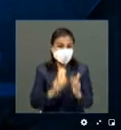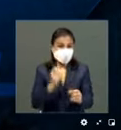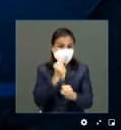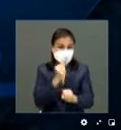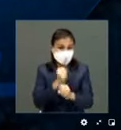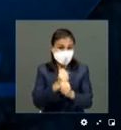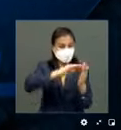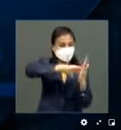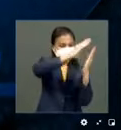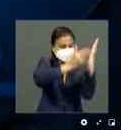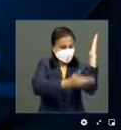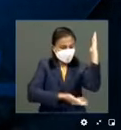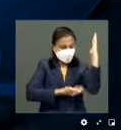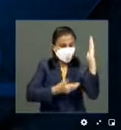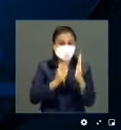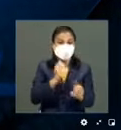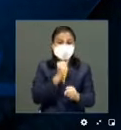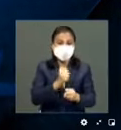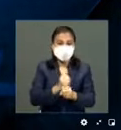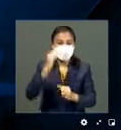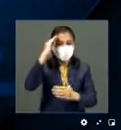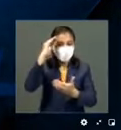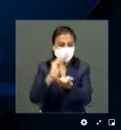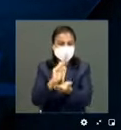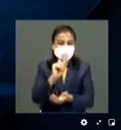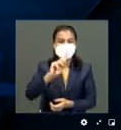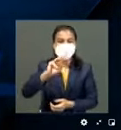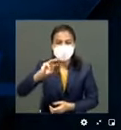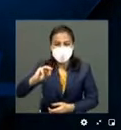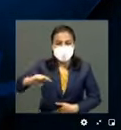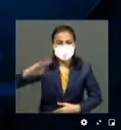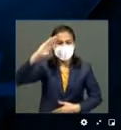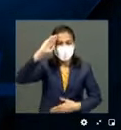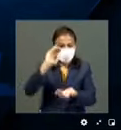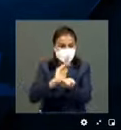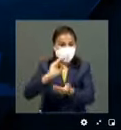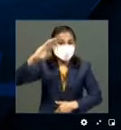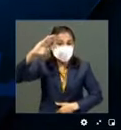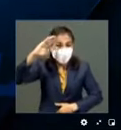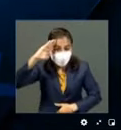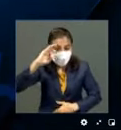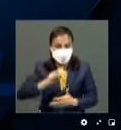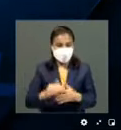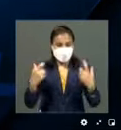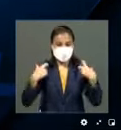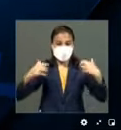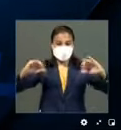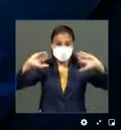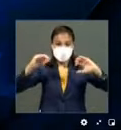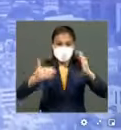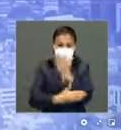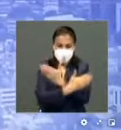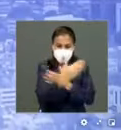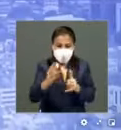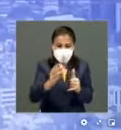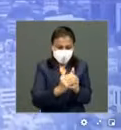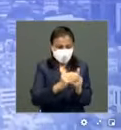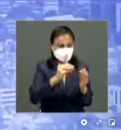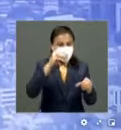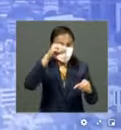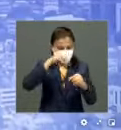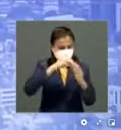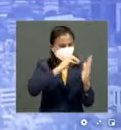ค่ะไม่ว่าจะเป็นเจ้าหน้าที่ด่านตำรวจทหารข้าราชการที่ทำงาน เป็นความเสี่ยงในตะเข็บแนวชาย